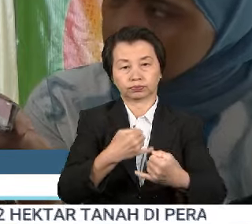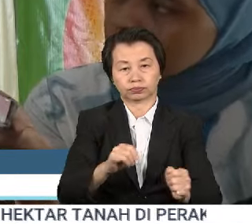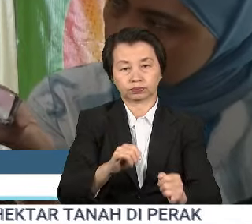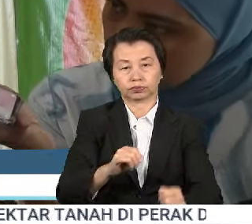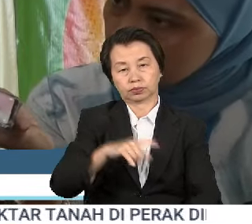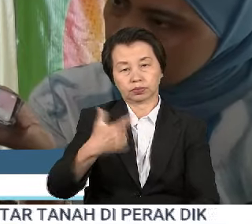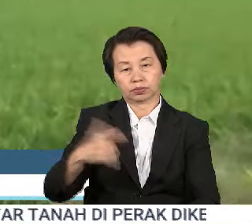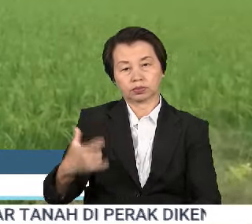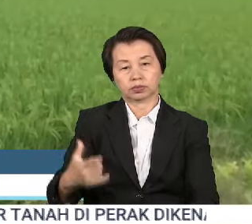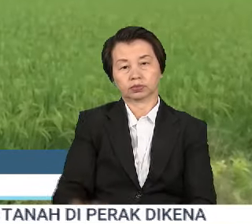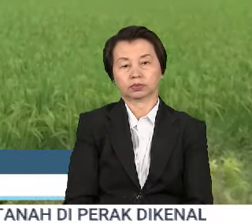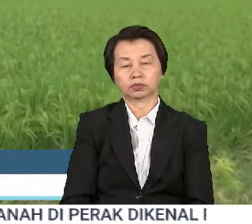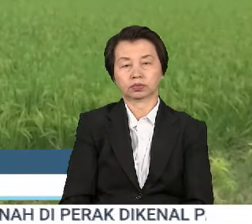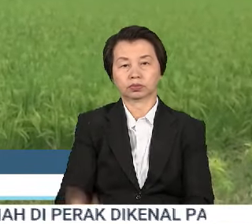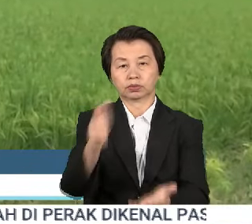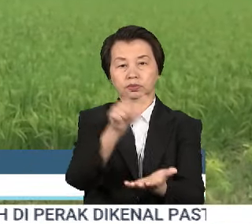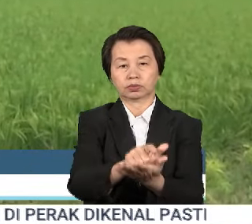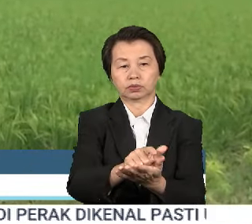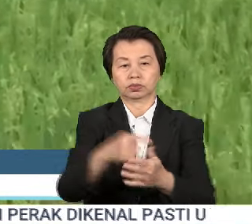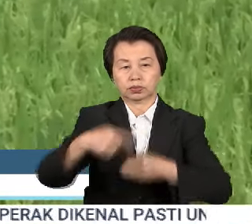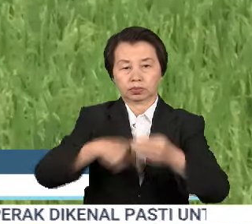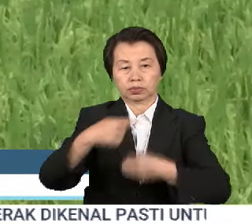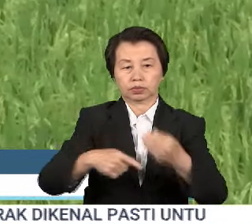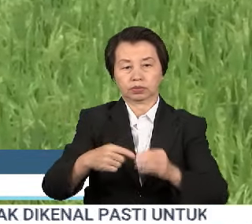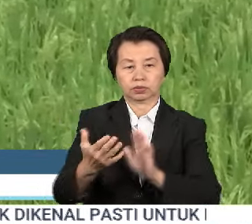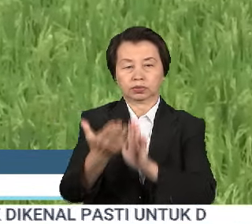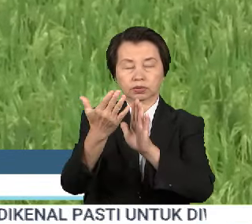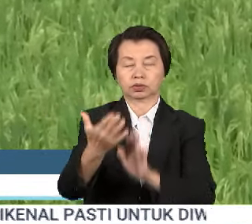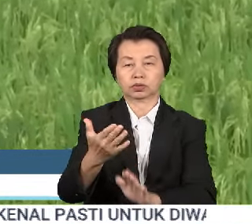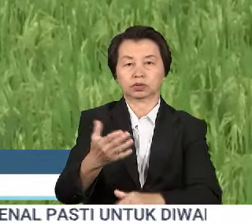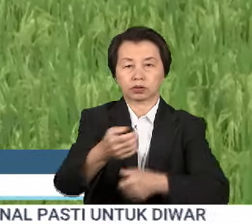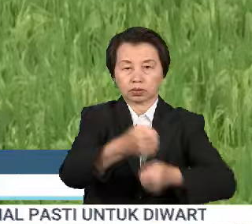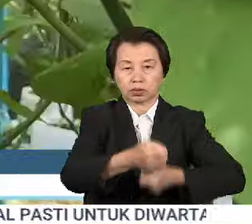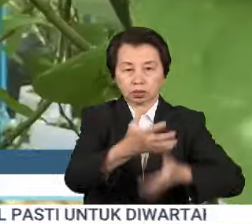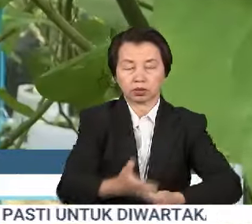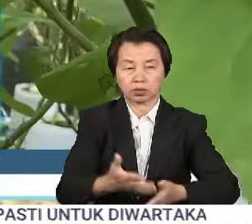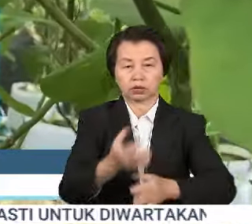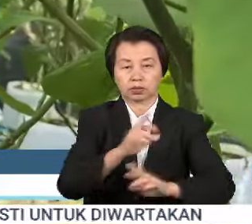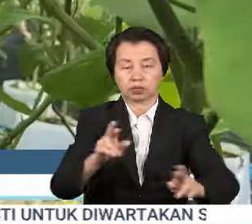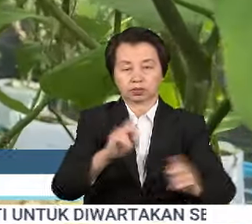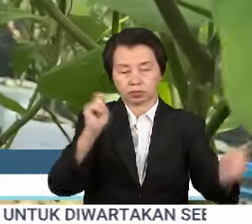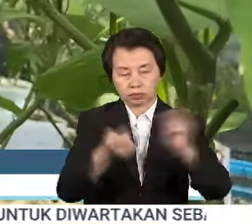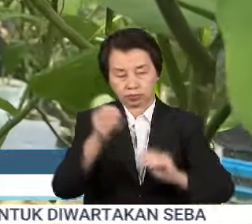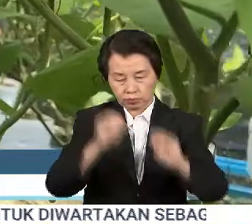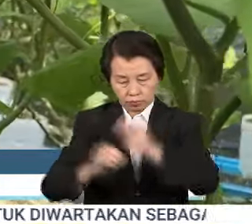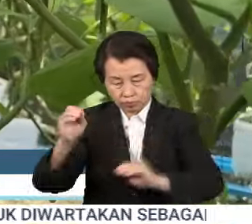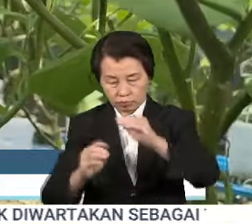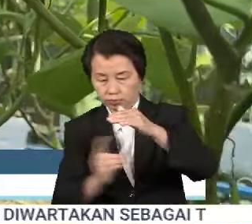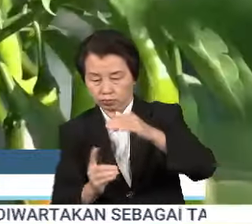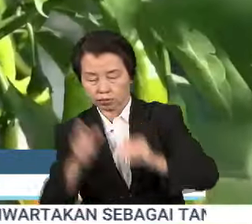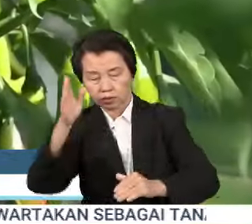jabatan-jabatan yang lain tentang itu. Laporan lengkap berkaitan isu dihadapi petani sedang disiapkan. Rombakan dasar bakal